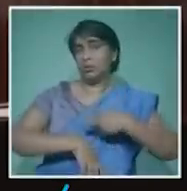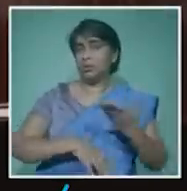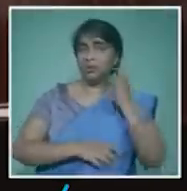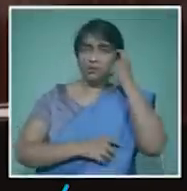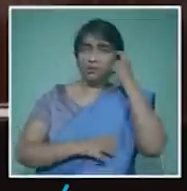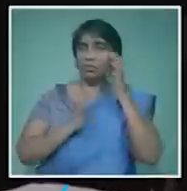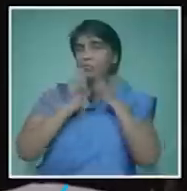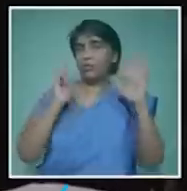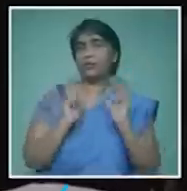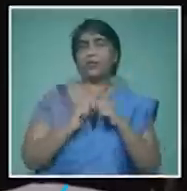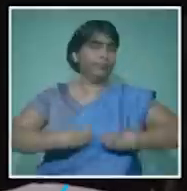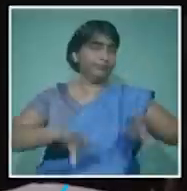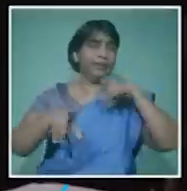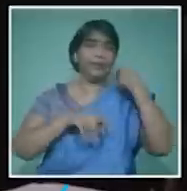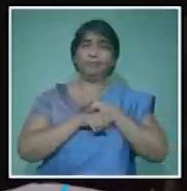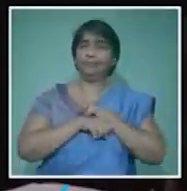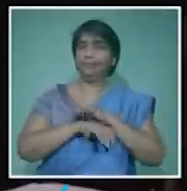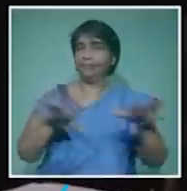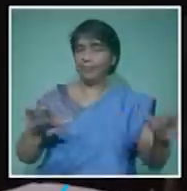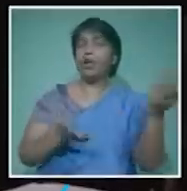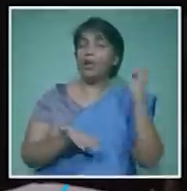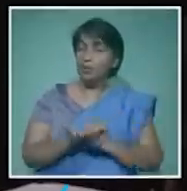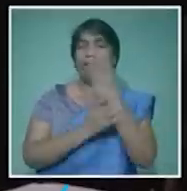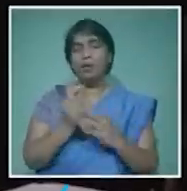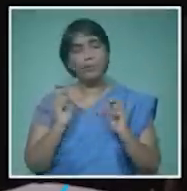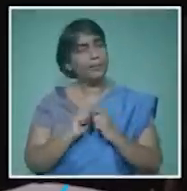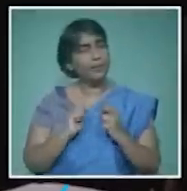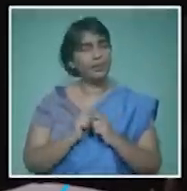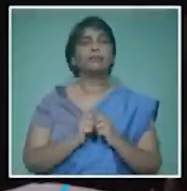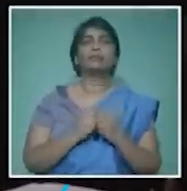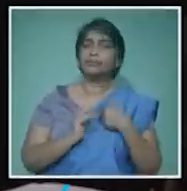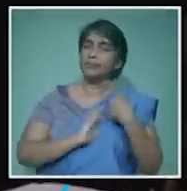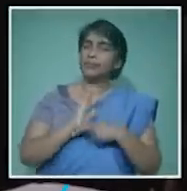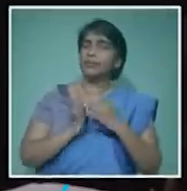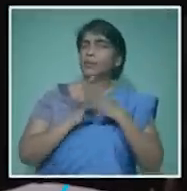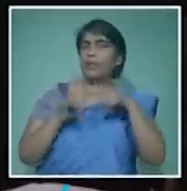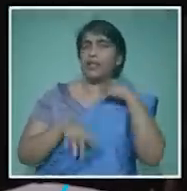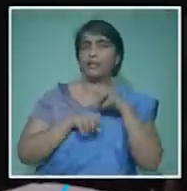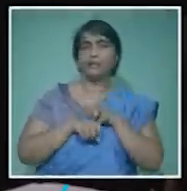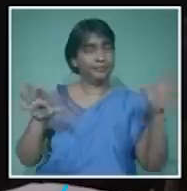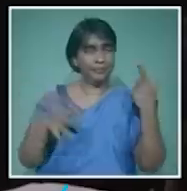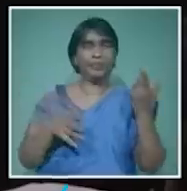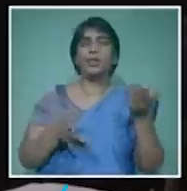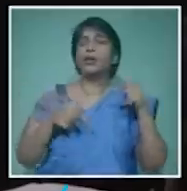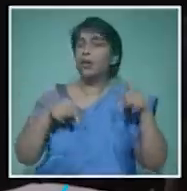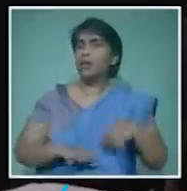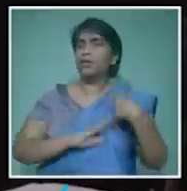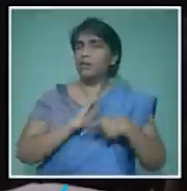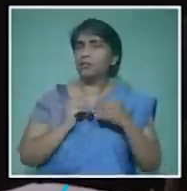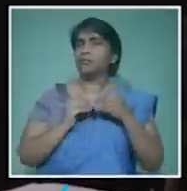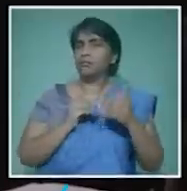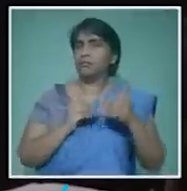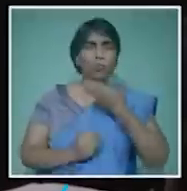විශාල ගැටුමක් ඇති වෙලා ලේ වැගිරීම සිද්ධ වුණා. නැවත ආගමික ගැටුම් නිර්මාණය වුණා. ඒකත් අපේ රට ඇති තරම් ලේ ඇලෙන තත්ත්වයක් මතුවලා තිබුණා. මේ රට ඉස්සරහට